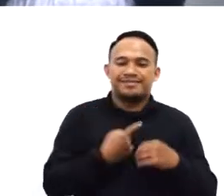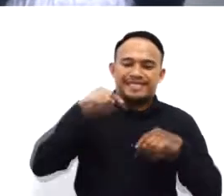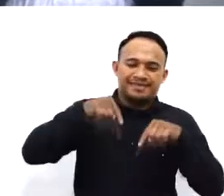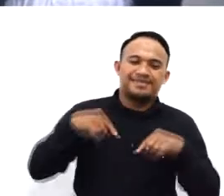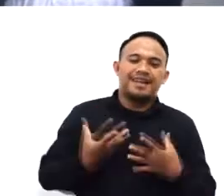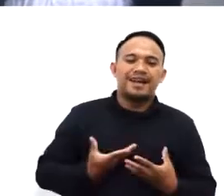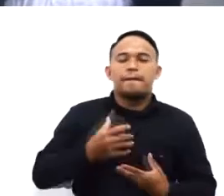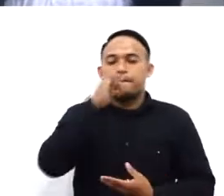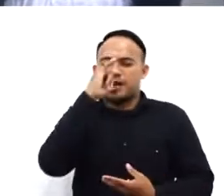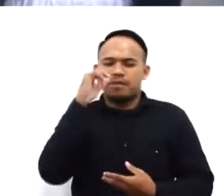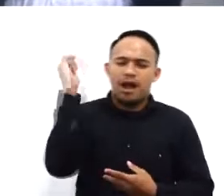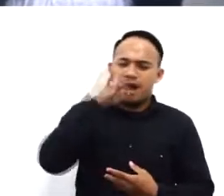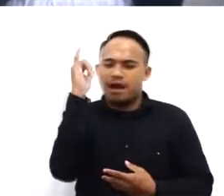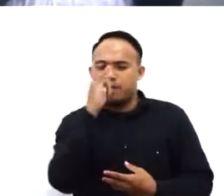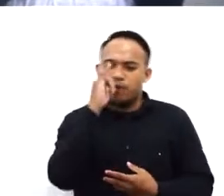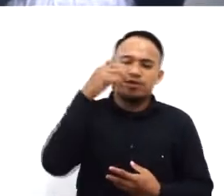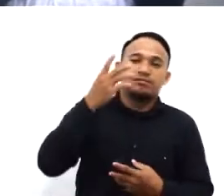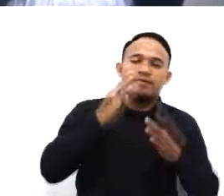berhenti di sini